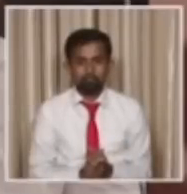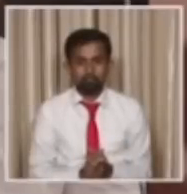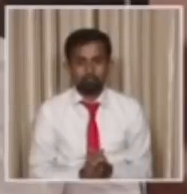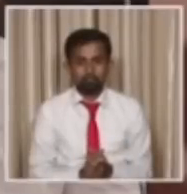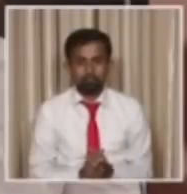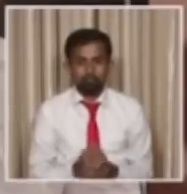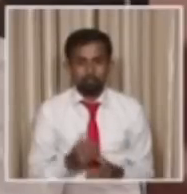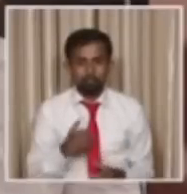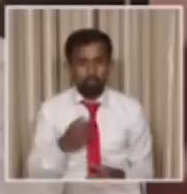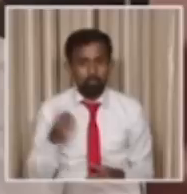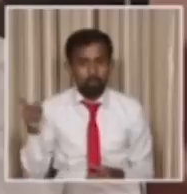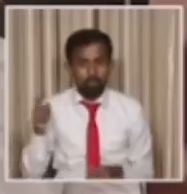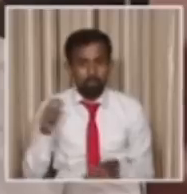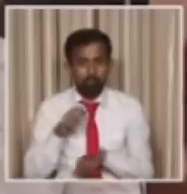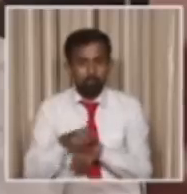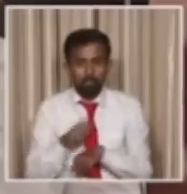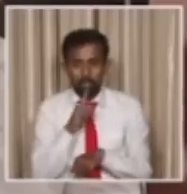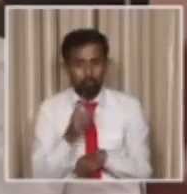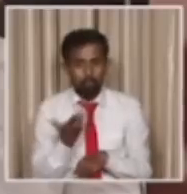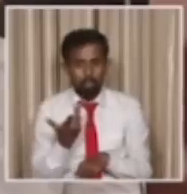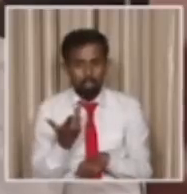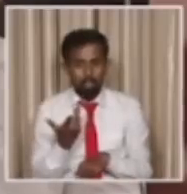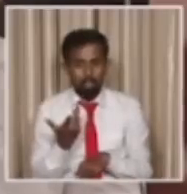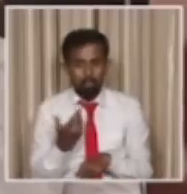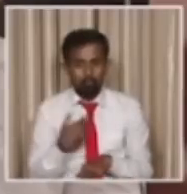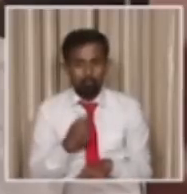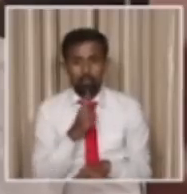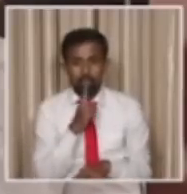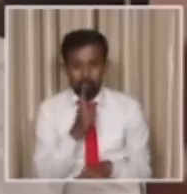නැහැ, මම දැන් එයාගේ කාලේ කිව්වේ නැහැනේ.